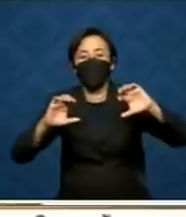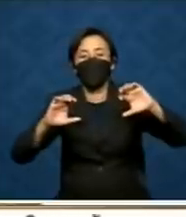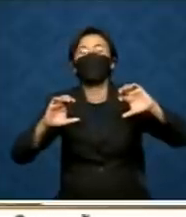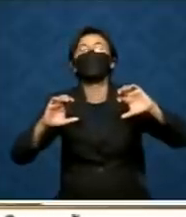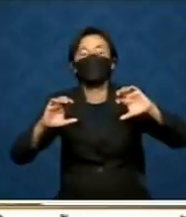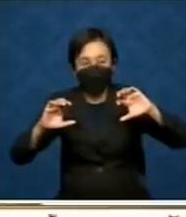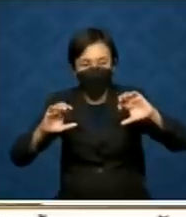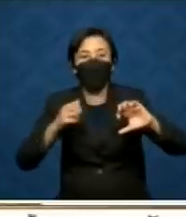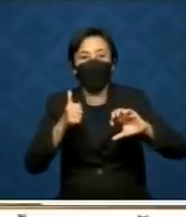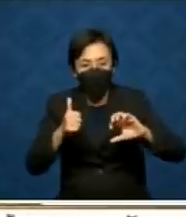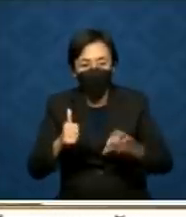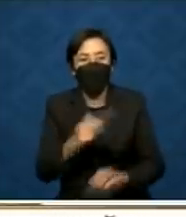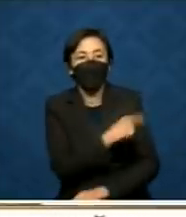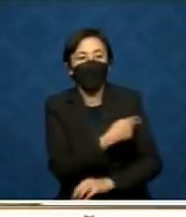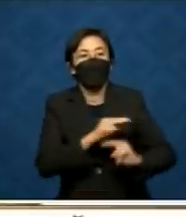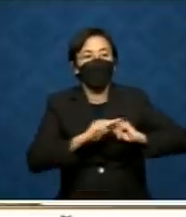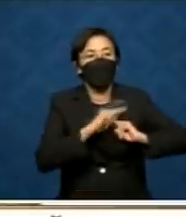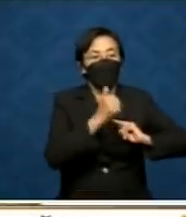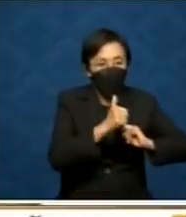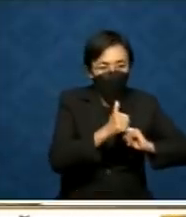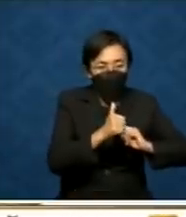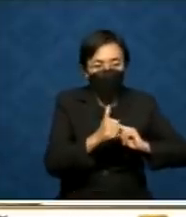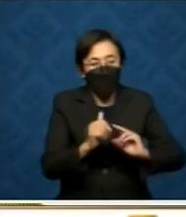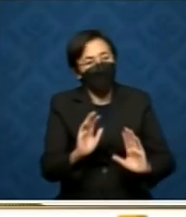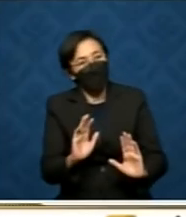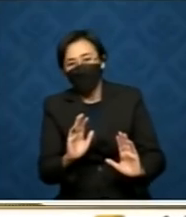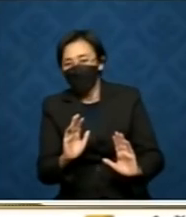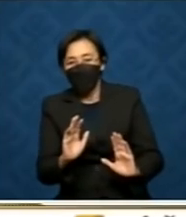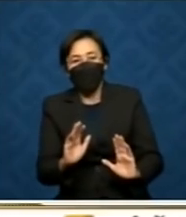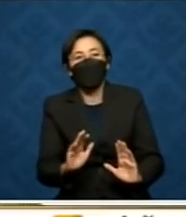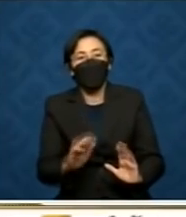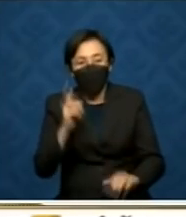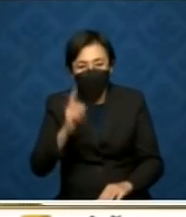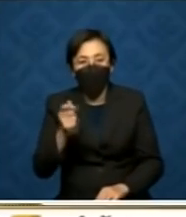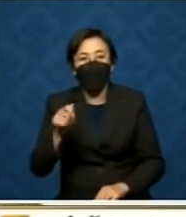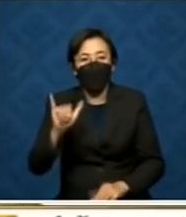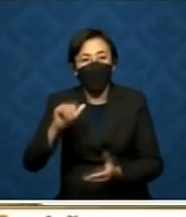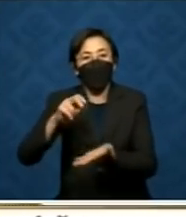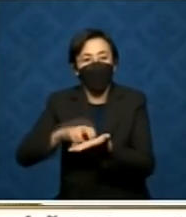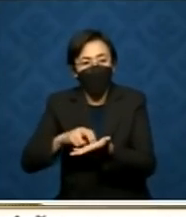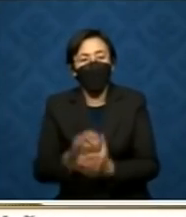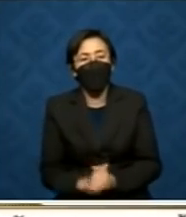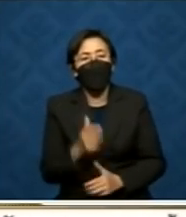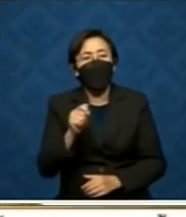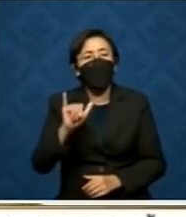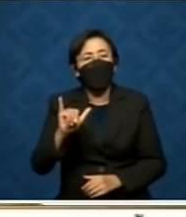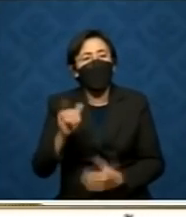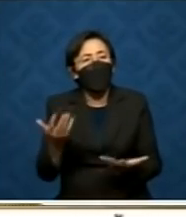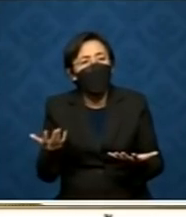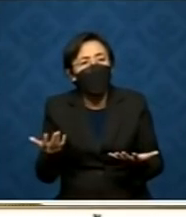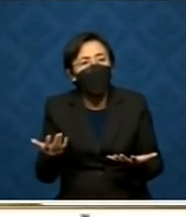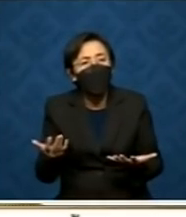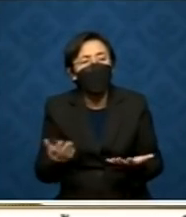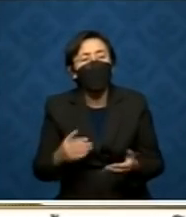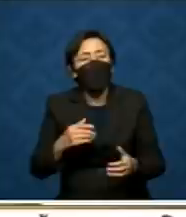เอกชนก็อนุญาติแต่ไปกันเขาอิบขั้นตอนอื่นต้องผ่านอย.แล้วอยของคุณมากี่ปีกี่วัน